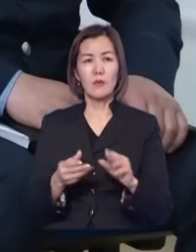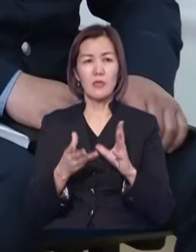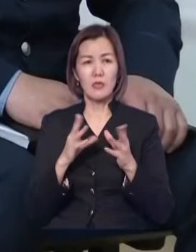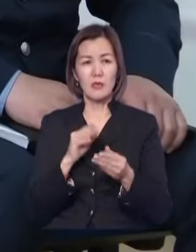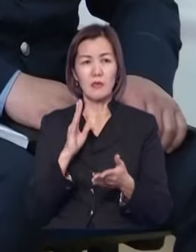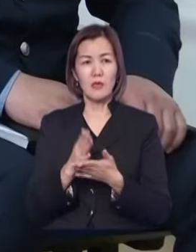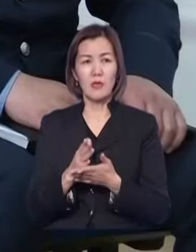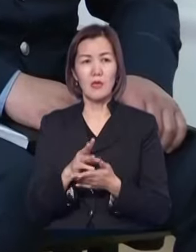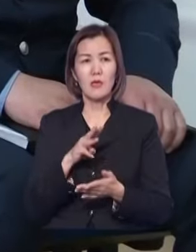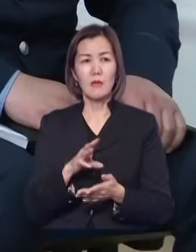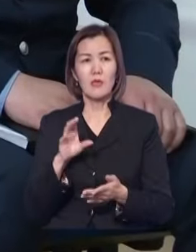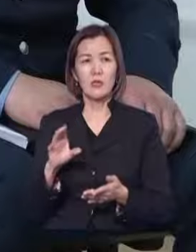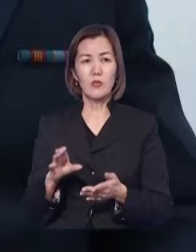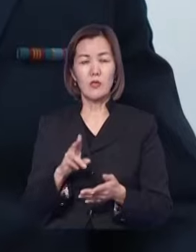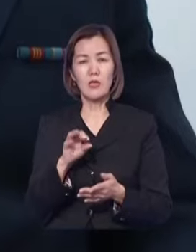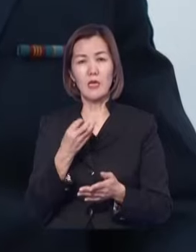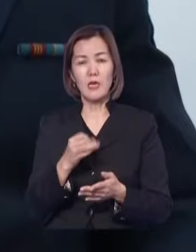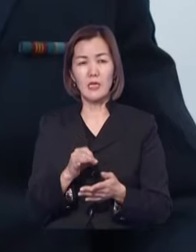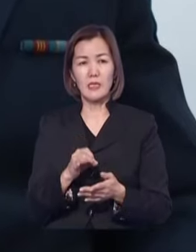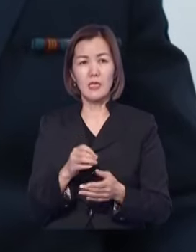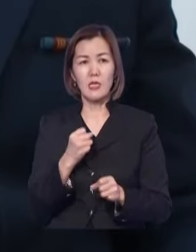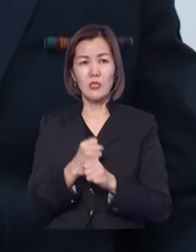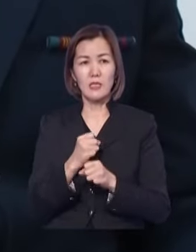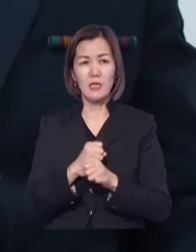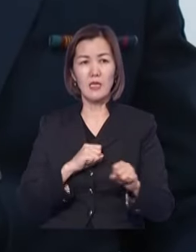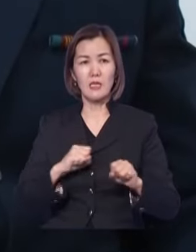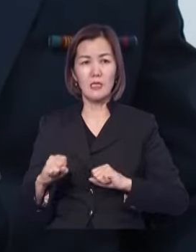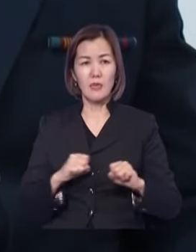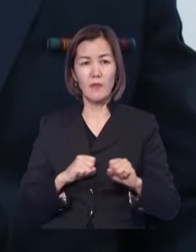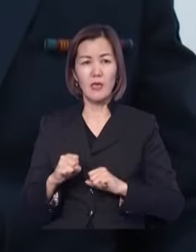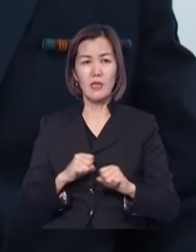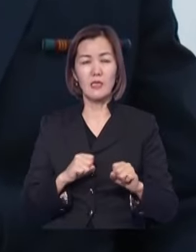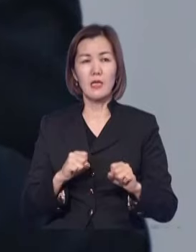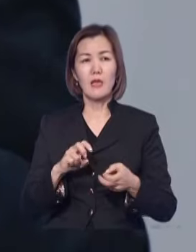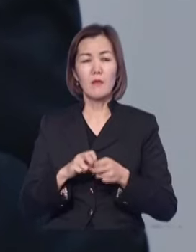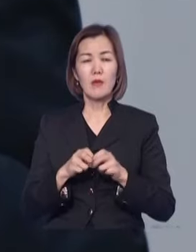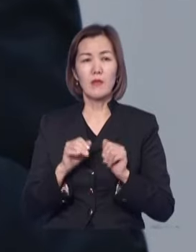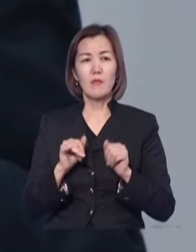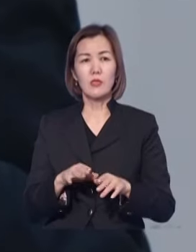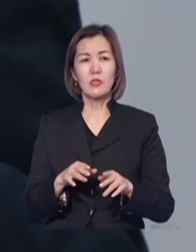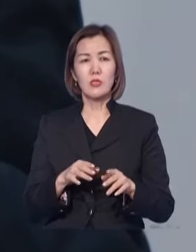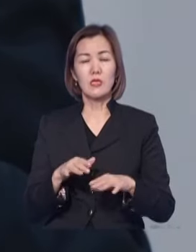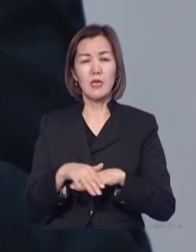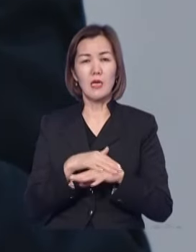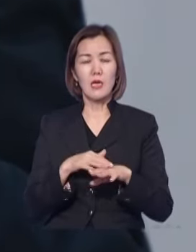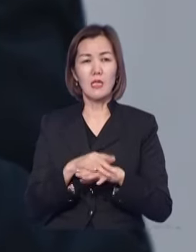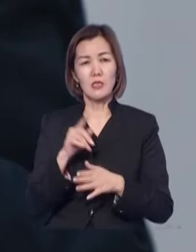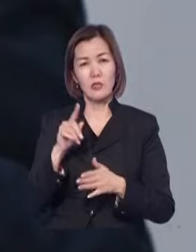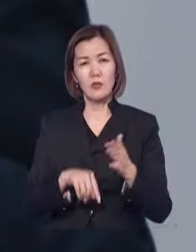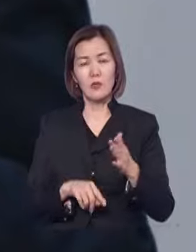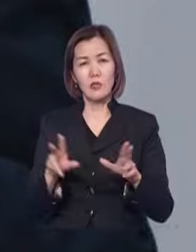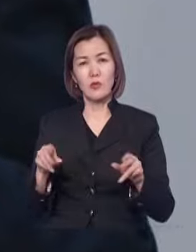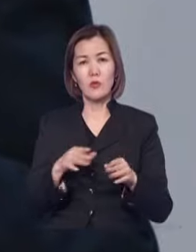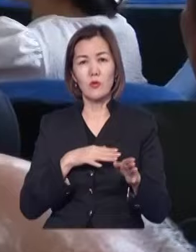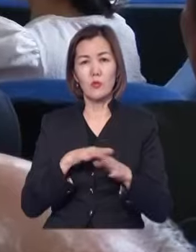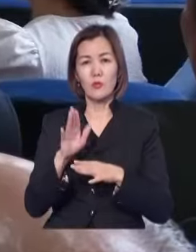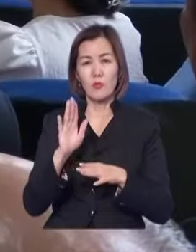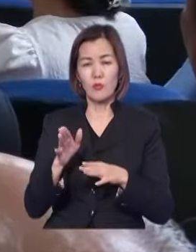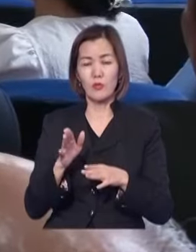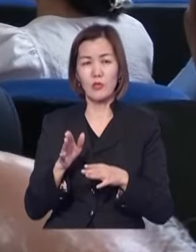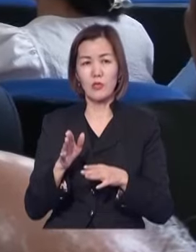басшысы Марат Сұлтанғазиевтің Қарасай ауданына жасаған іссапарында біраз мәселелер шешімін тапты. Енді халықтың үміті ақталып, уәде етілген жұмыстар